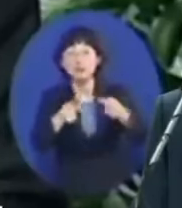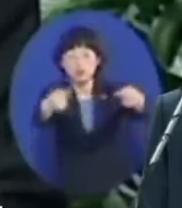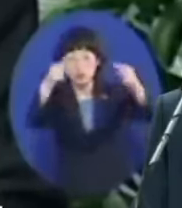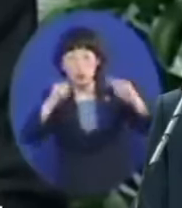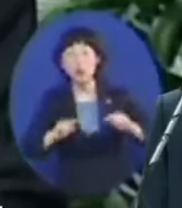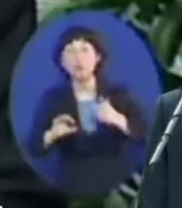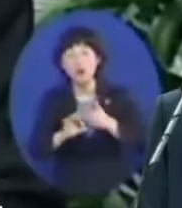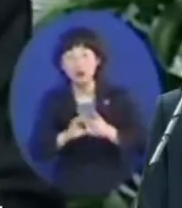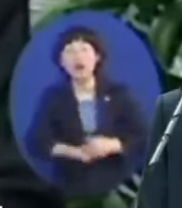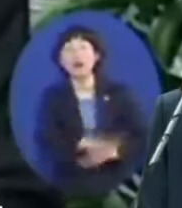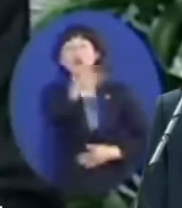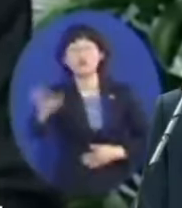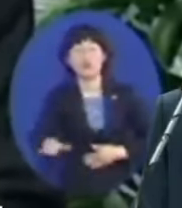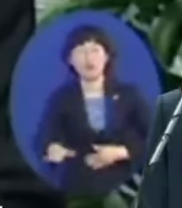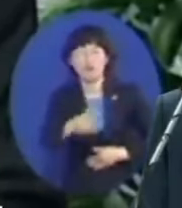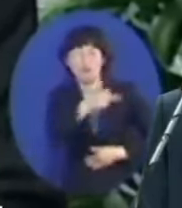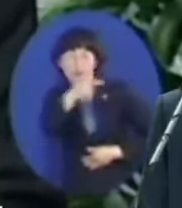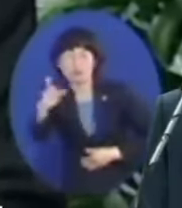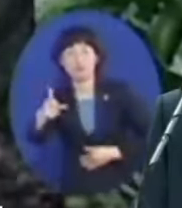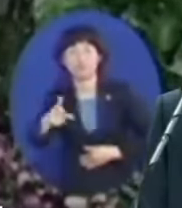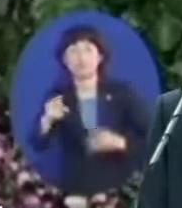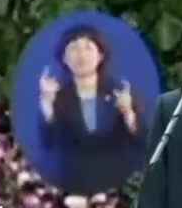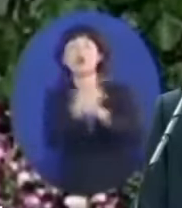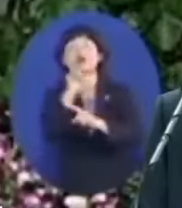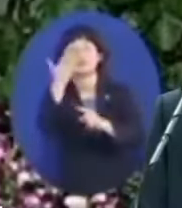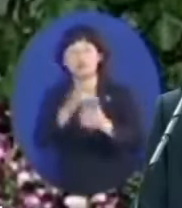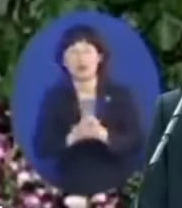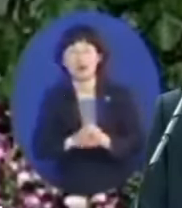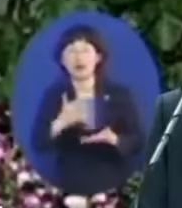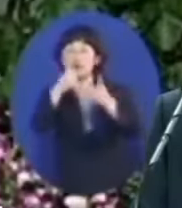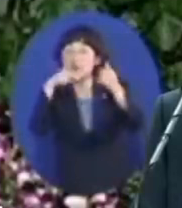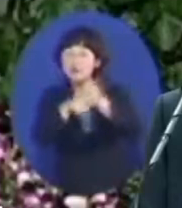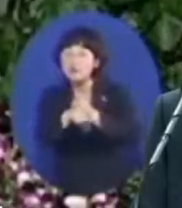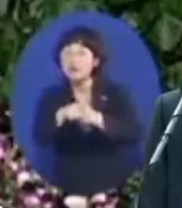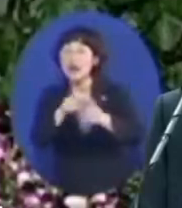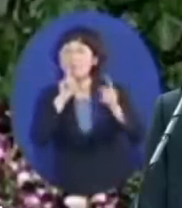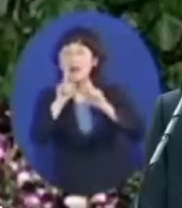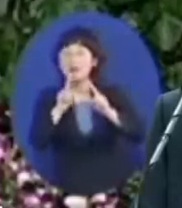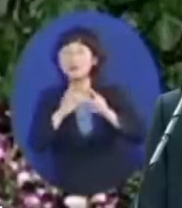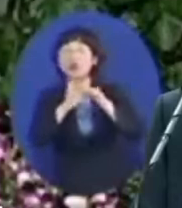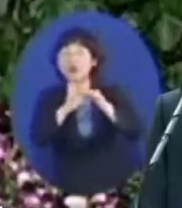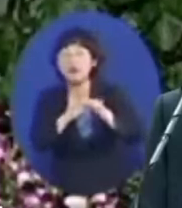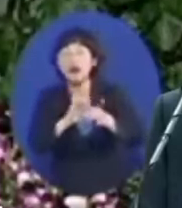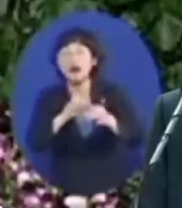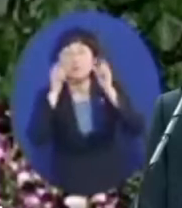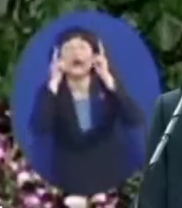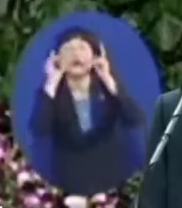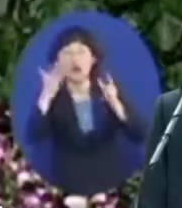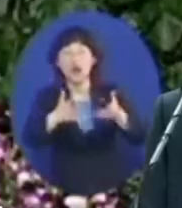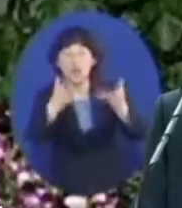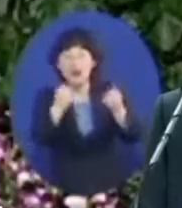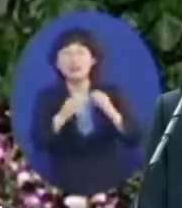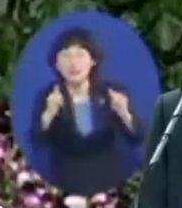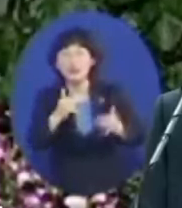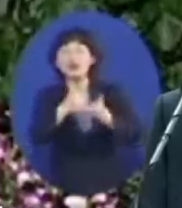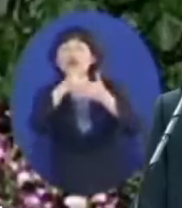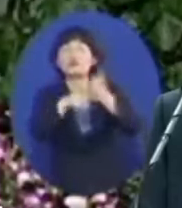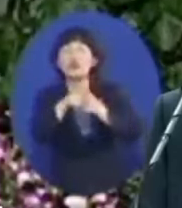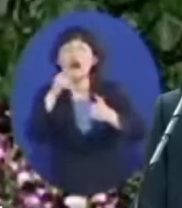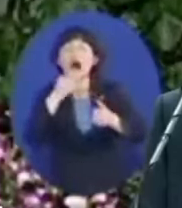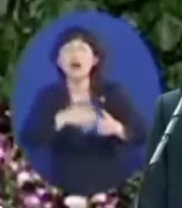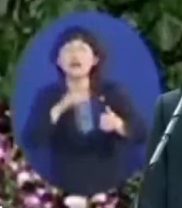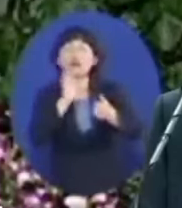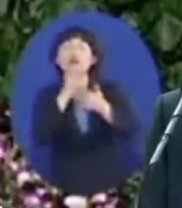우리가 굉장한 변화를 받게 되는 것입니다. 주님의 뜻을 말씀을 통해 알지요. 많은 사람이 주의 뜻을 알게 해달라고